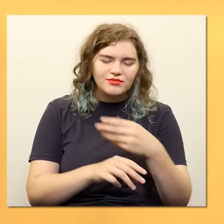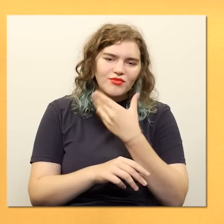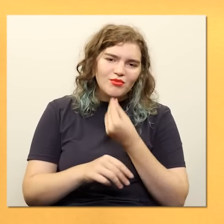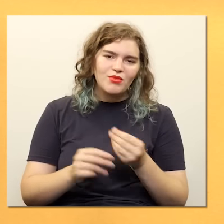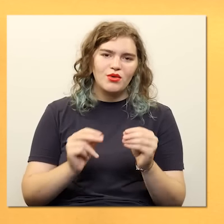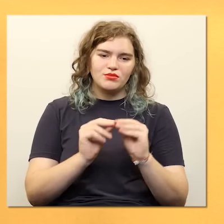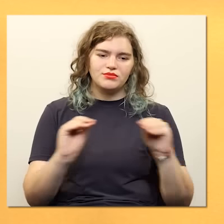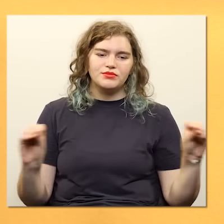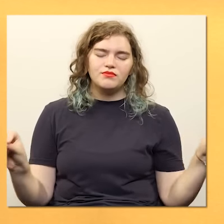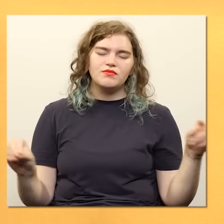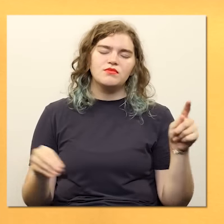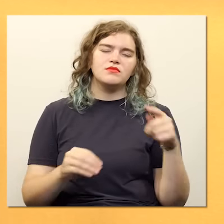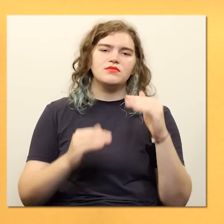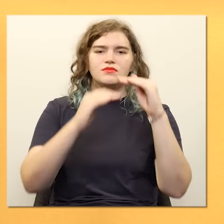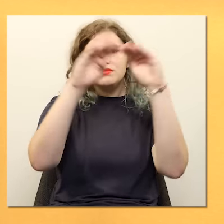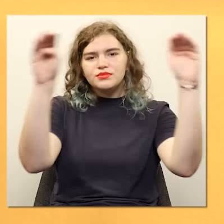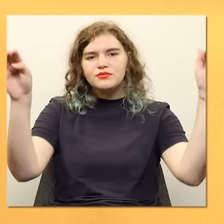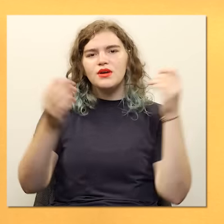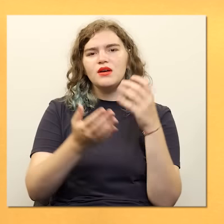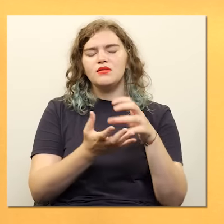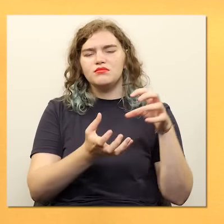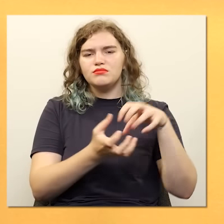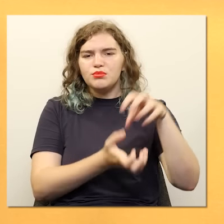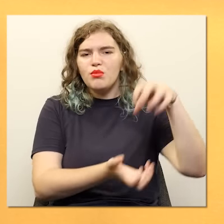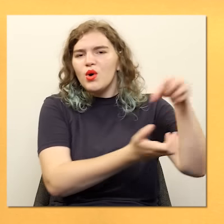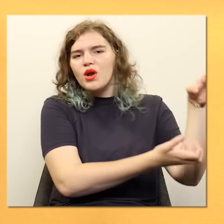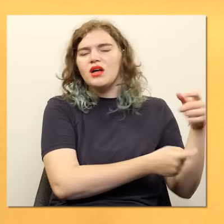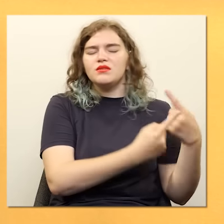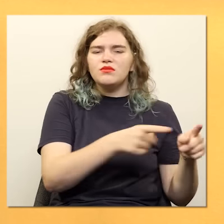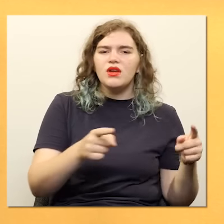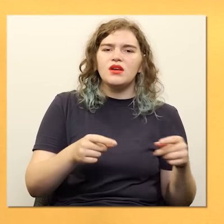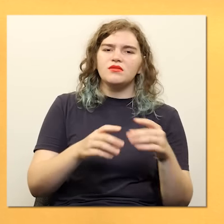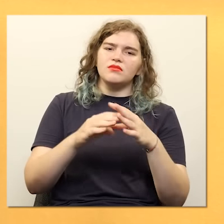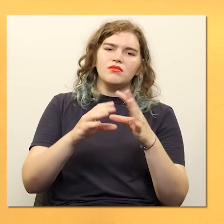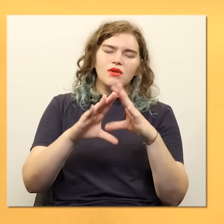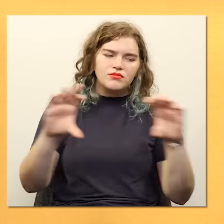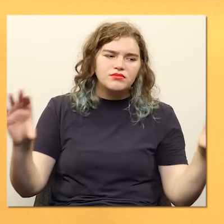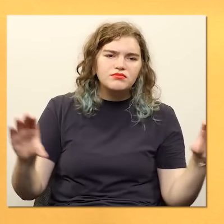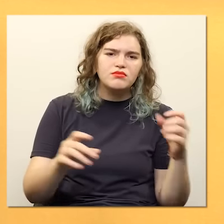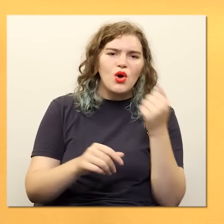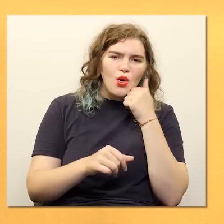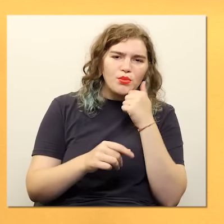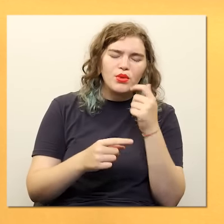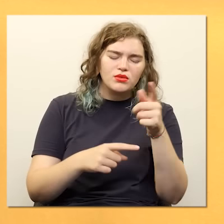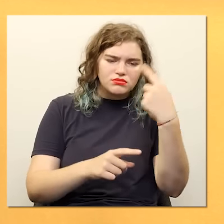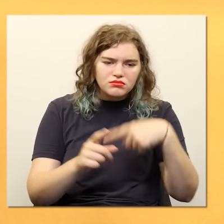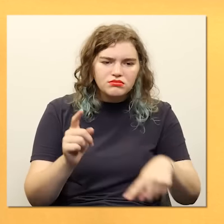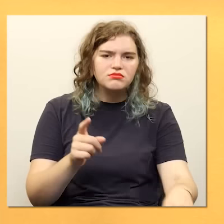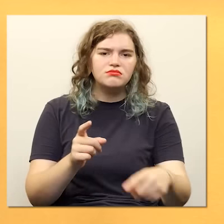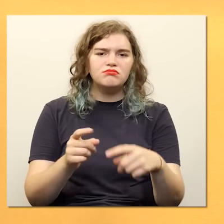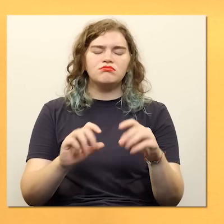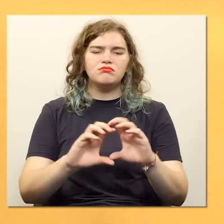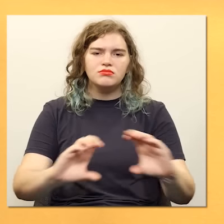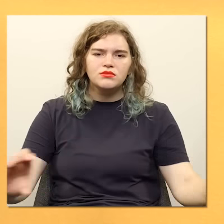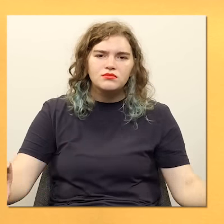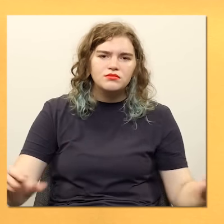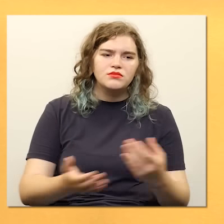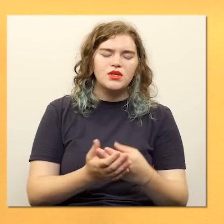Și pe un raft am pus borcanele cu zacuscă, pe celălalt raft am pus borcanele cu compot, pe alt raft am